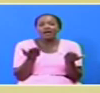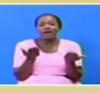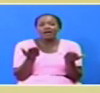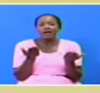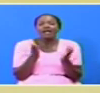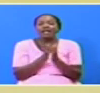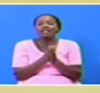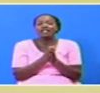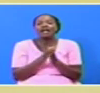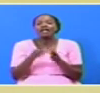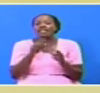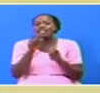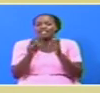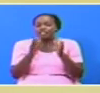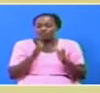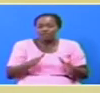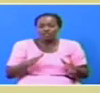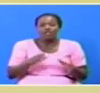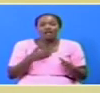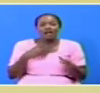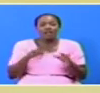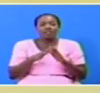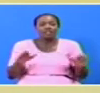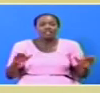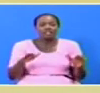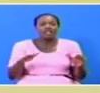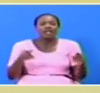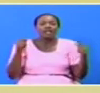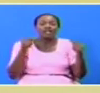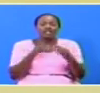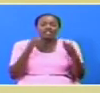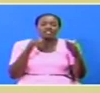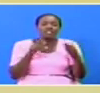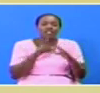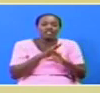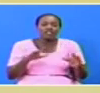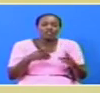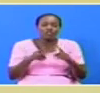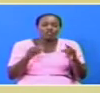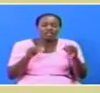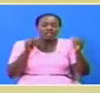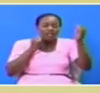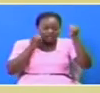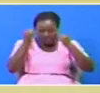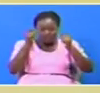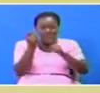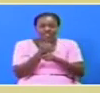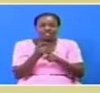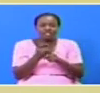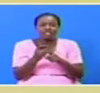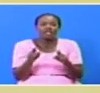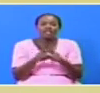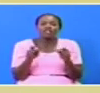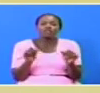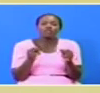mtu apate ardhi ambayo atakao kwenda, kinyume na kusukumwa kwamba apeane ardhi kwa mafunzo ya wanajeshi. Mtazamaji, unaendelea kutazama